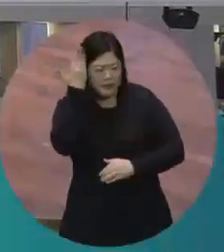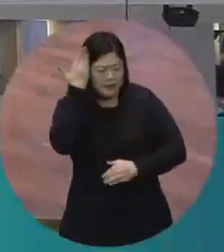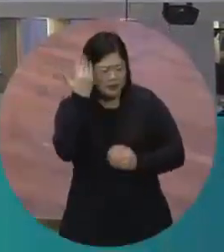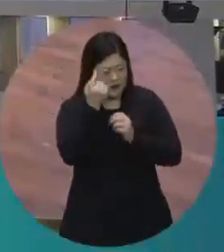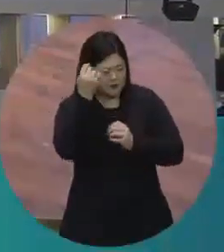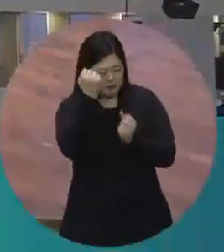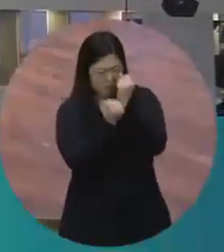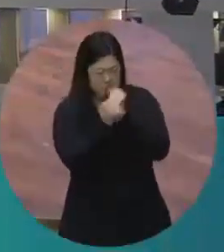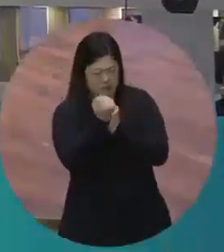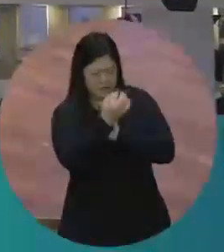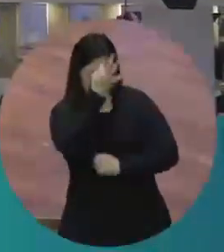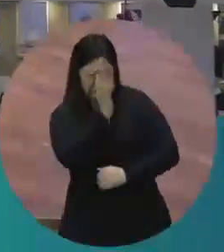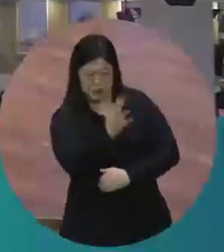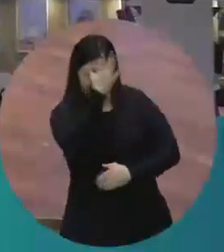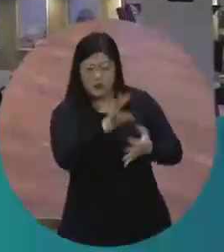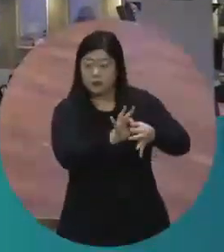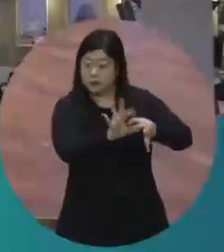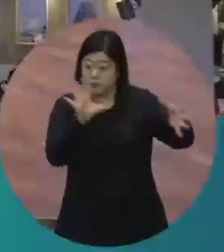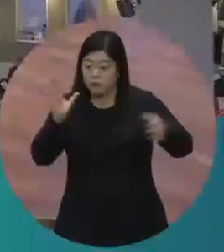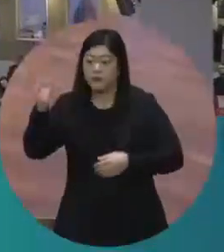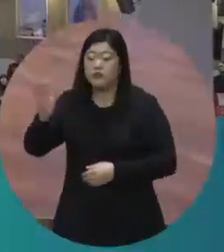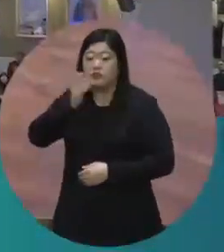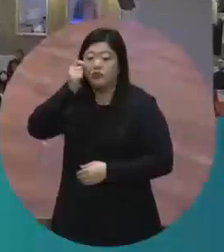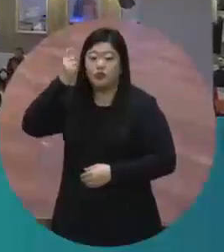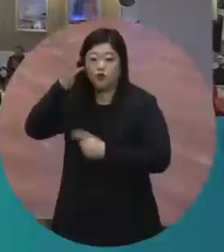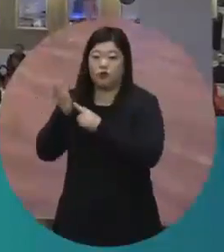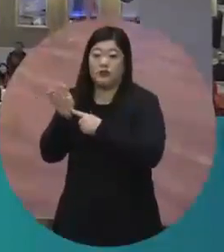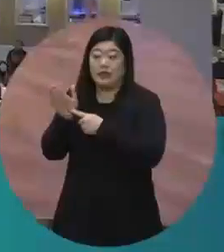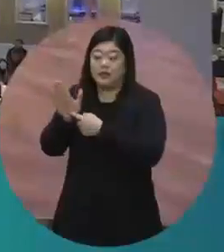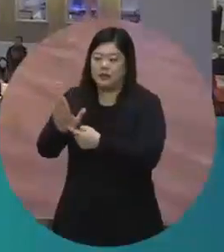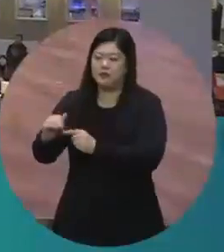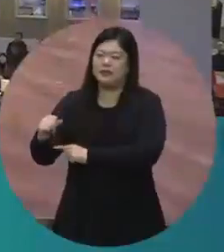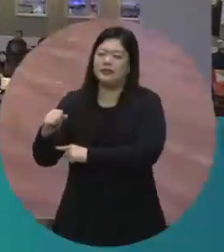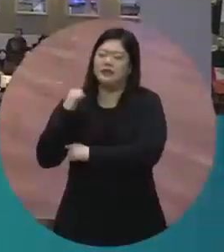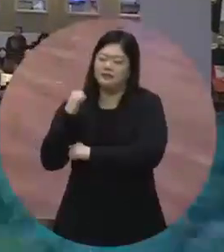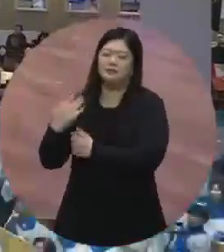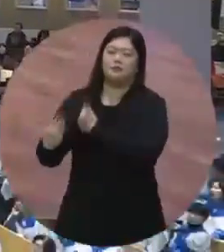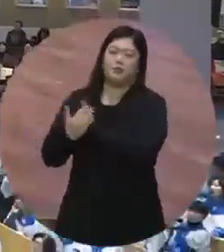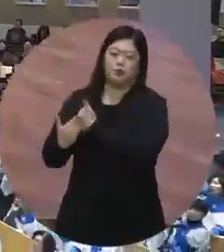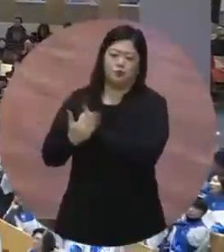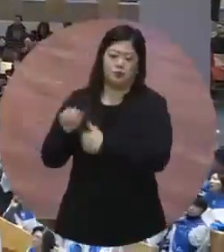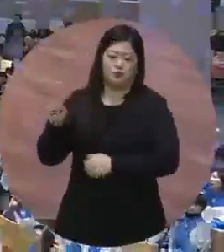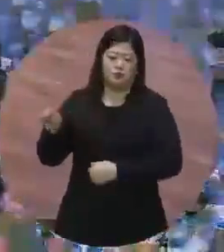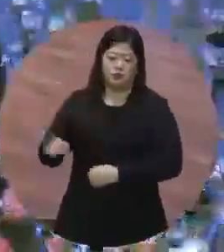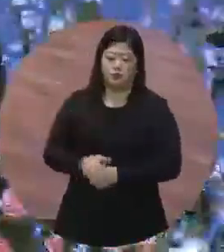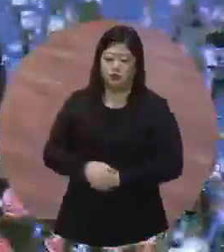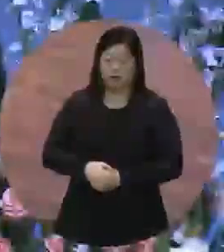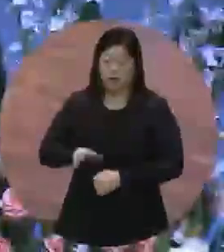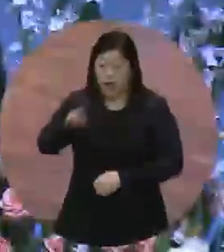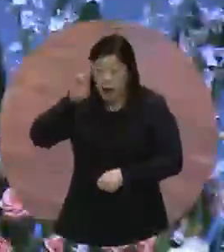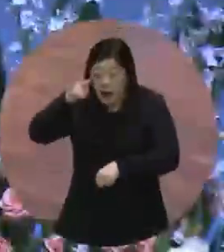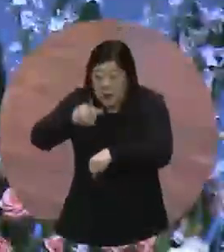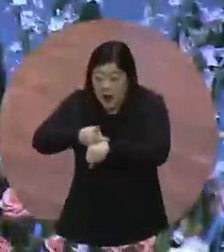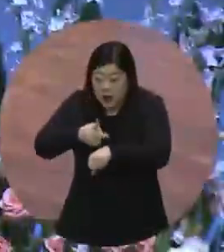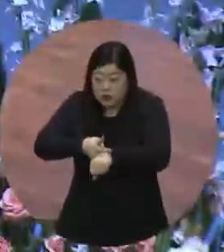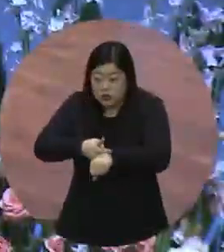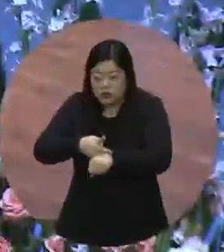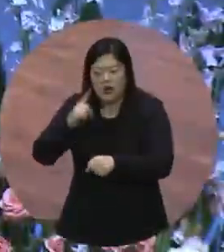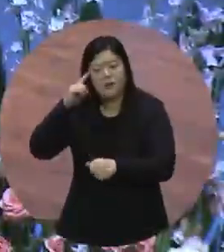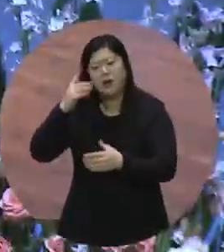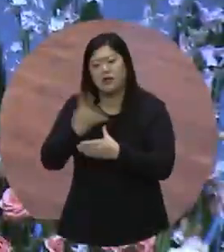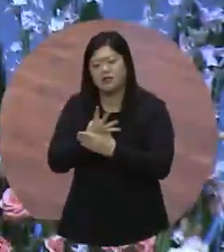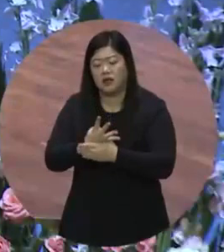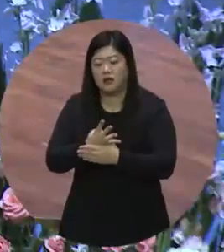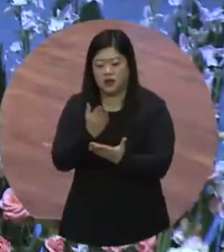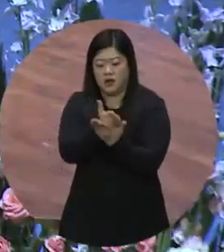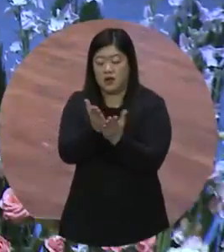다만 성령의 나타나심과 능력으로 하여. 바울이 공부 많이 한 사람이에요. 요즘 말하면 박사가